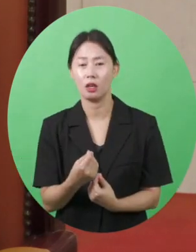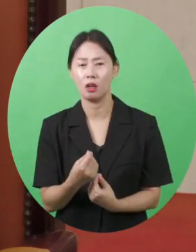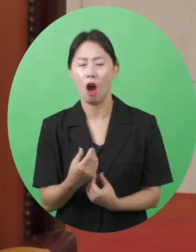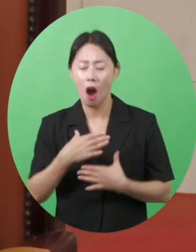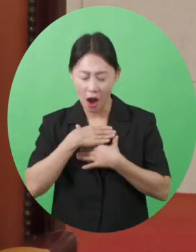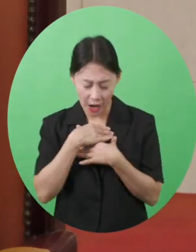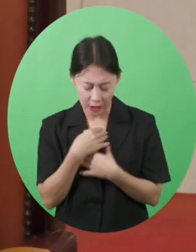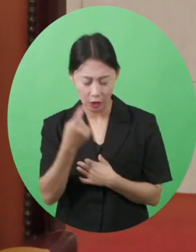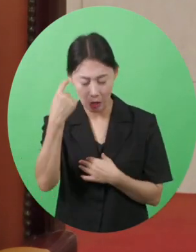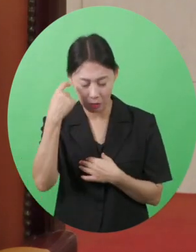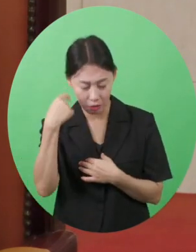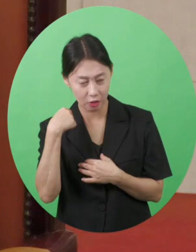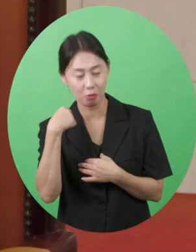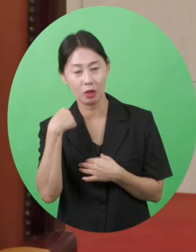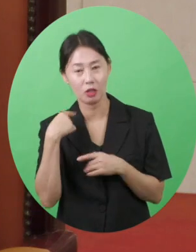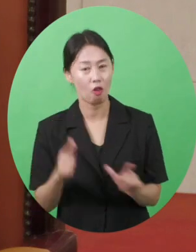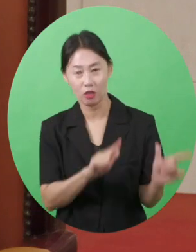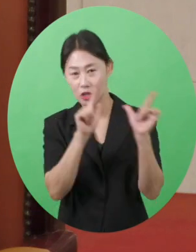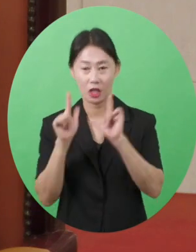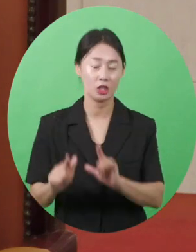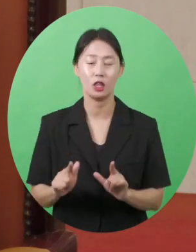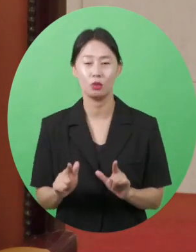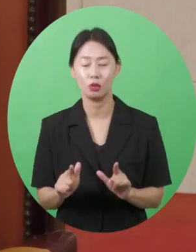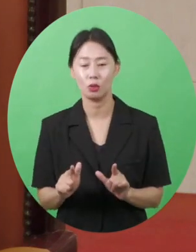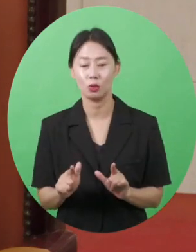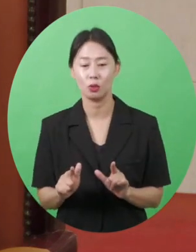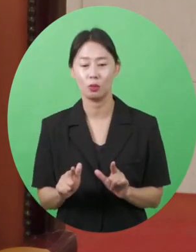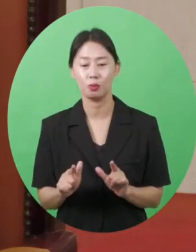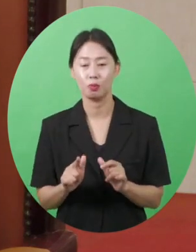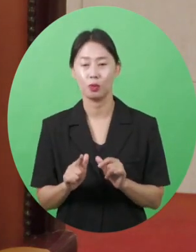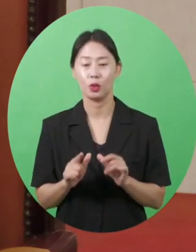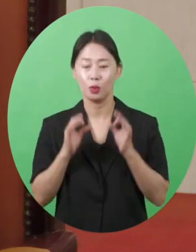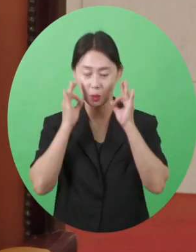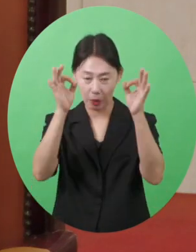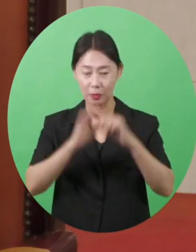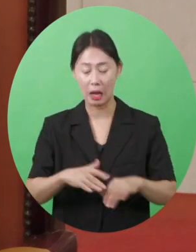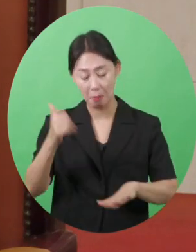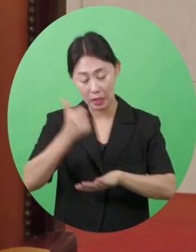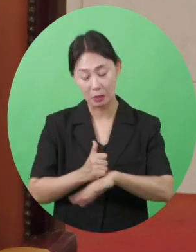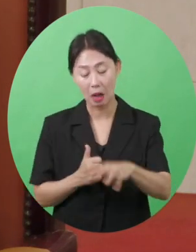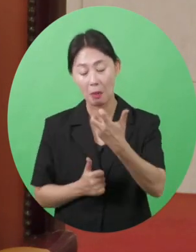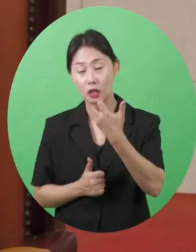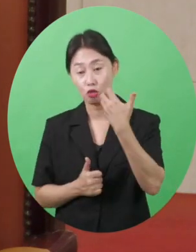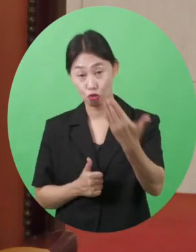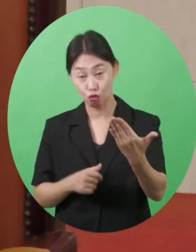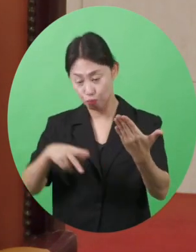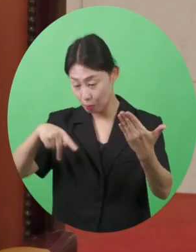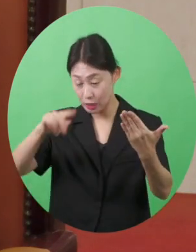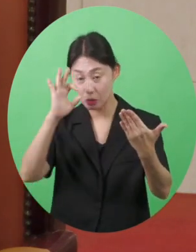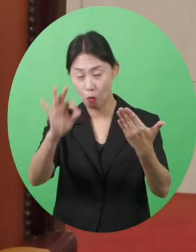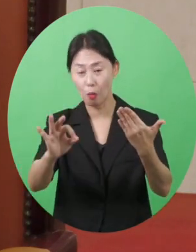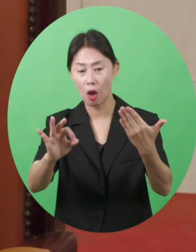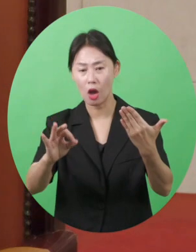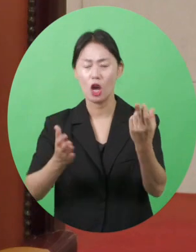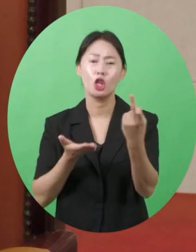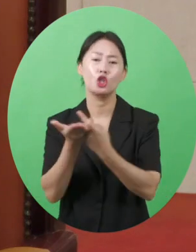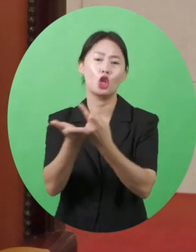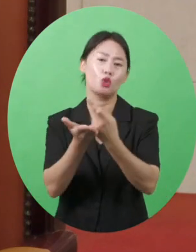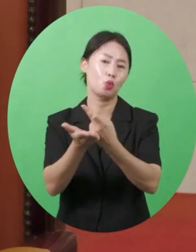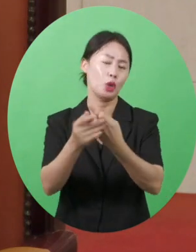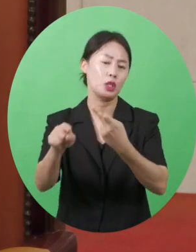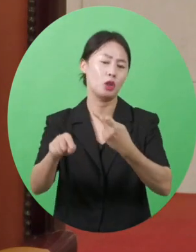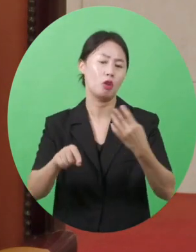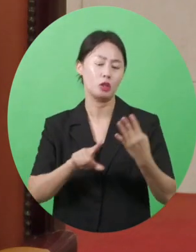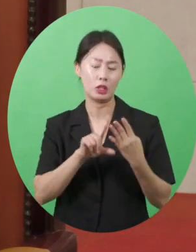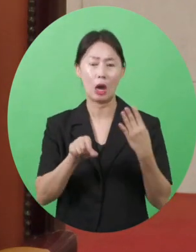안전함을 느끼고 살아갈 수 있도록 다양한 지원을 위해서 노력하겠습니다. 그리고 마지막 89페이지에 보면 그 제주도에서 4월